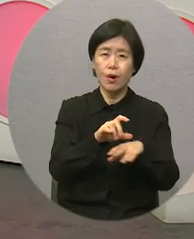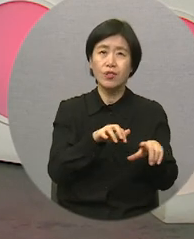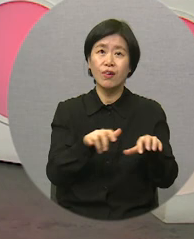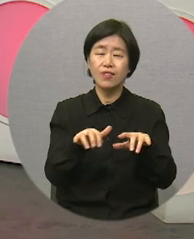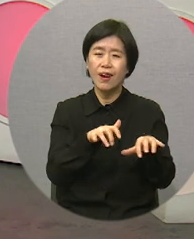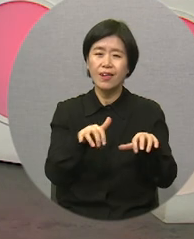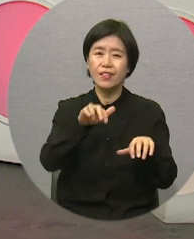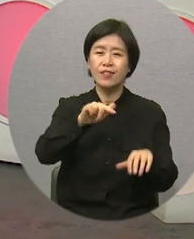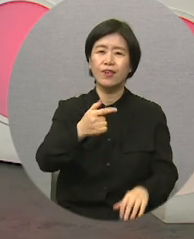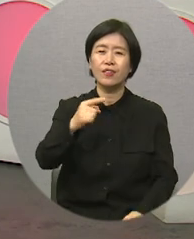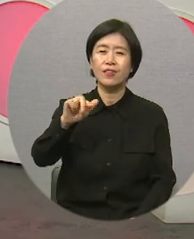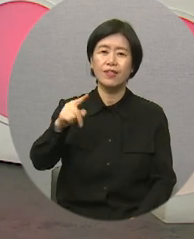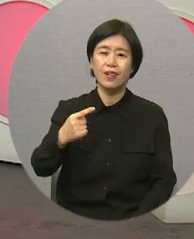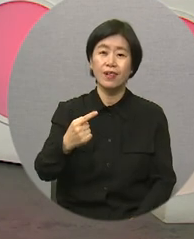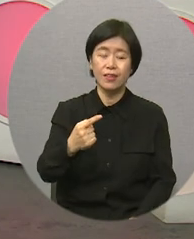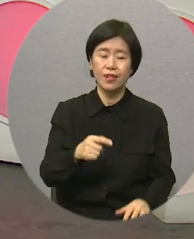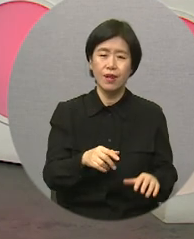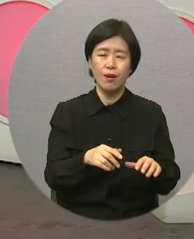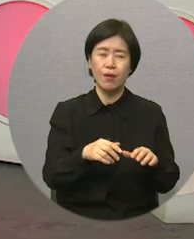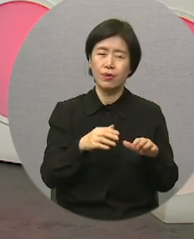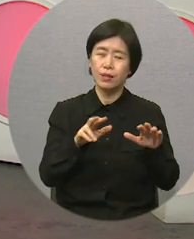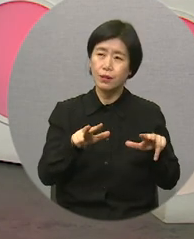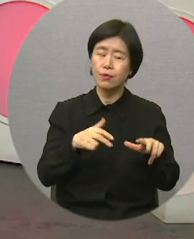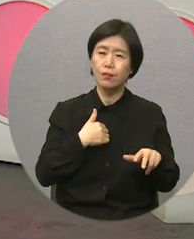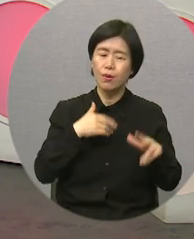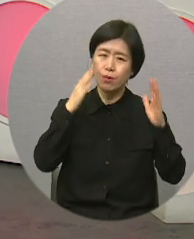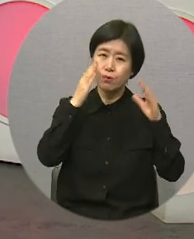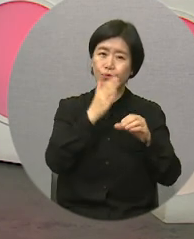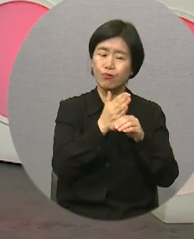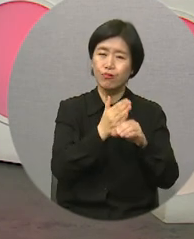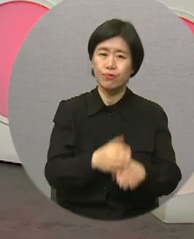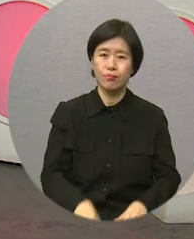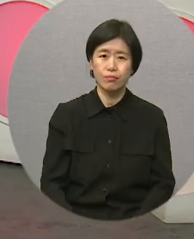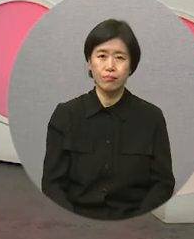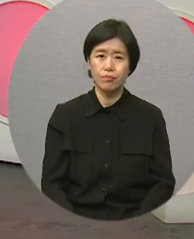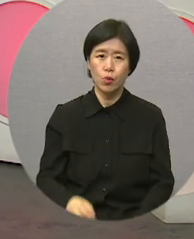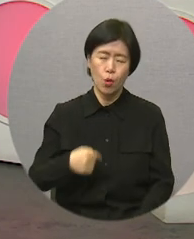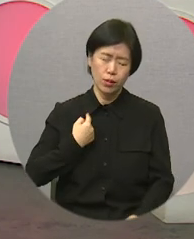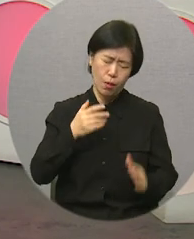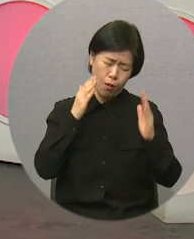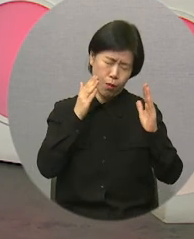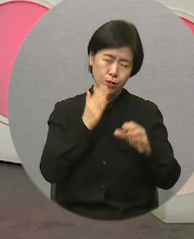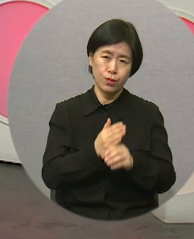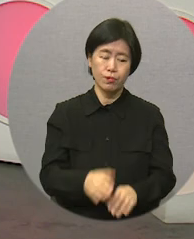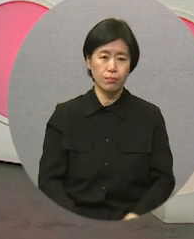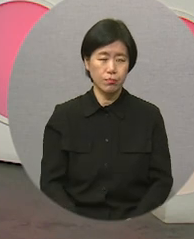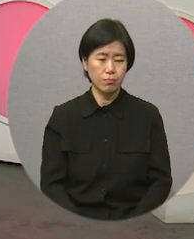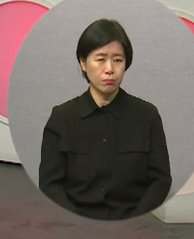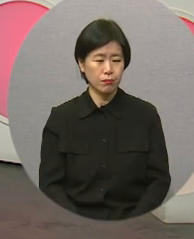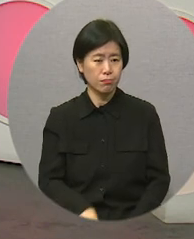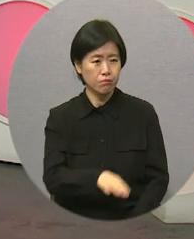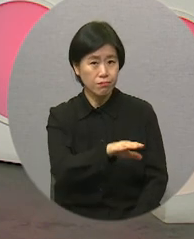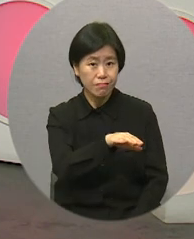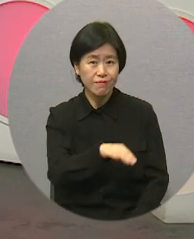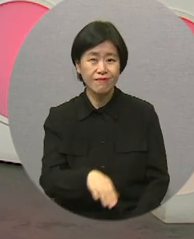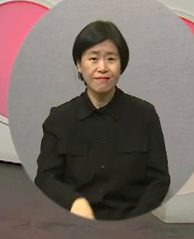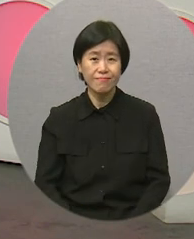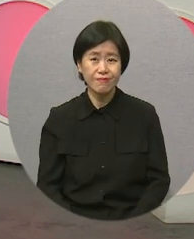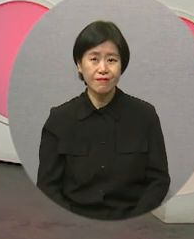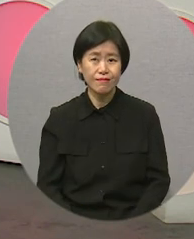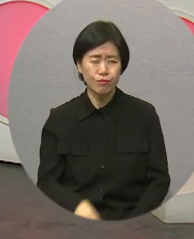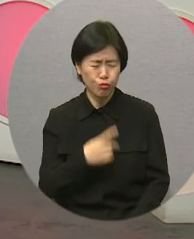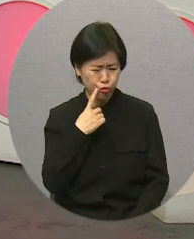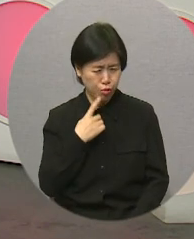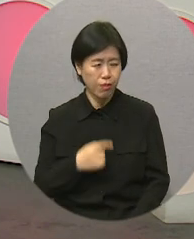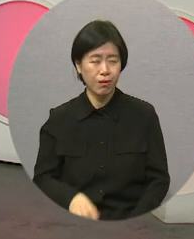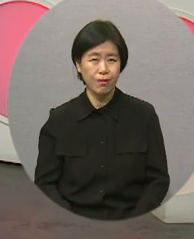시험 준비, 전산회계, 혼자 독학으로 저도 뭐 열심히 일하면서 하고 있습니다. 세상에. 우리 저 다은 씨, 일단은